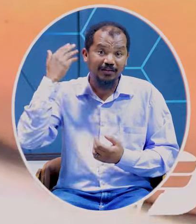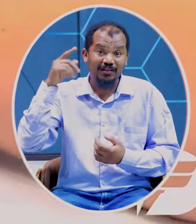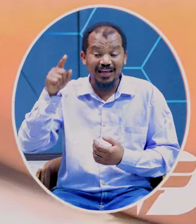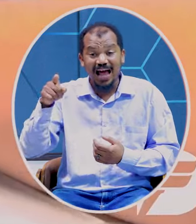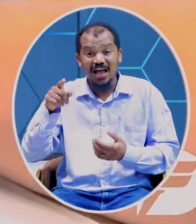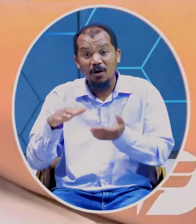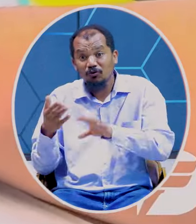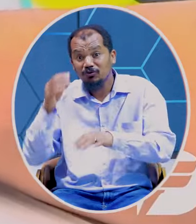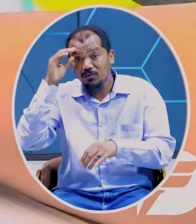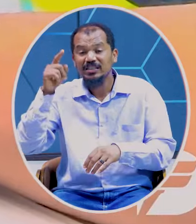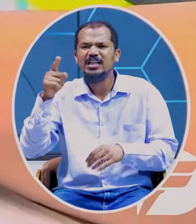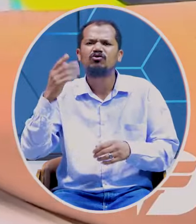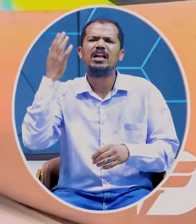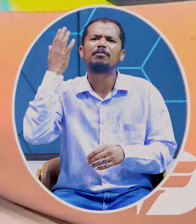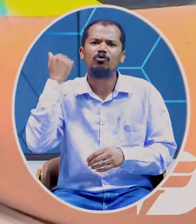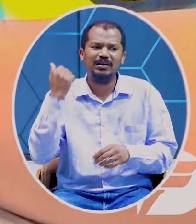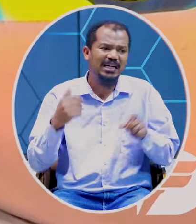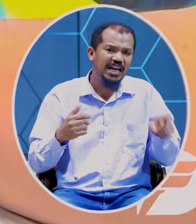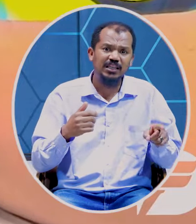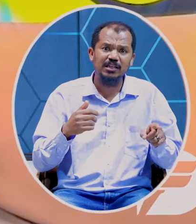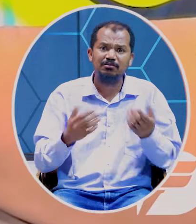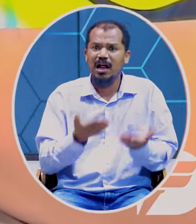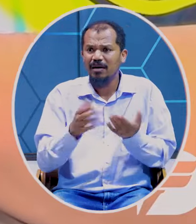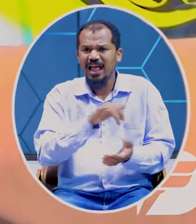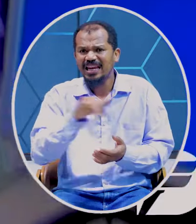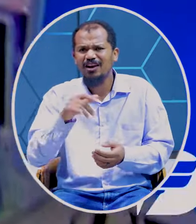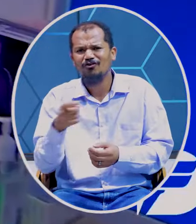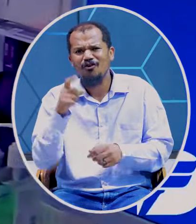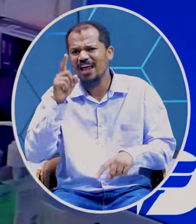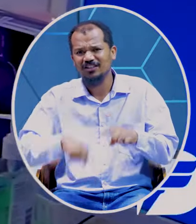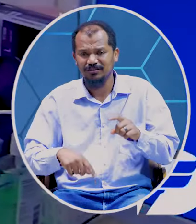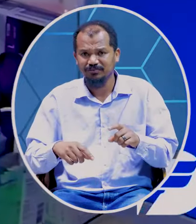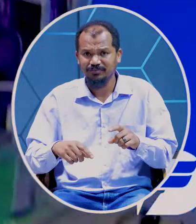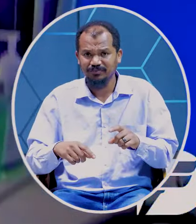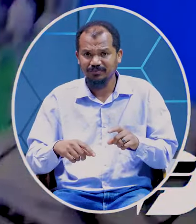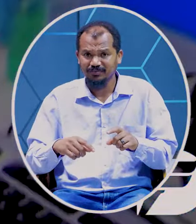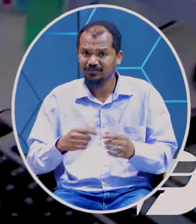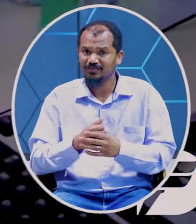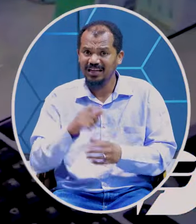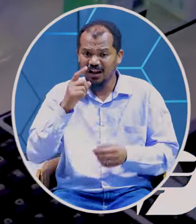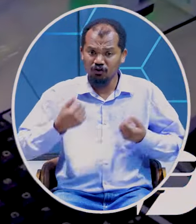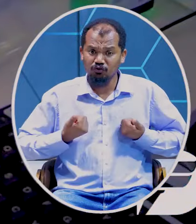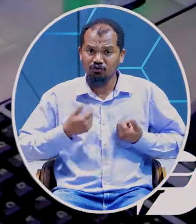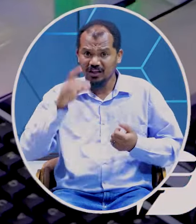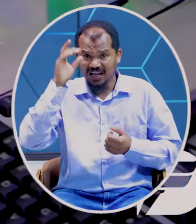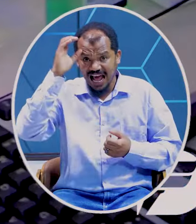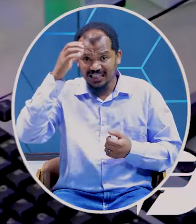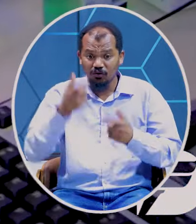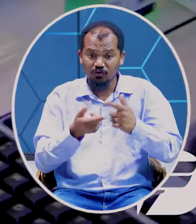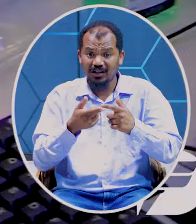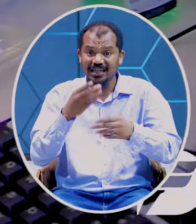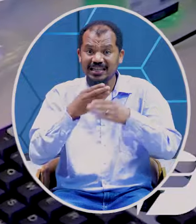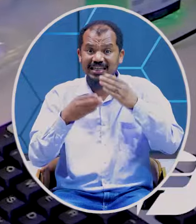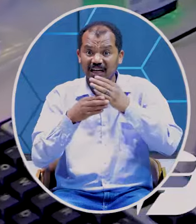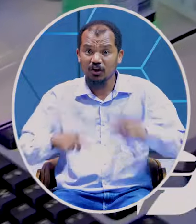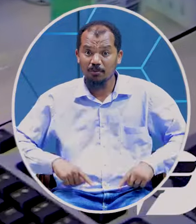ደረጃ የነበራቸው ህመም የታከሙበት ሁኔታ እና የእነኚህ ሰዎች አንድ አይነት ሊሆን አይችልም። እያንዳንዱ አንድ ጡት ካንሰር ሁለተኛ ደረጃ